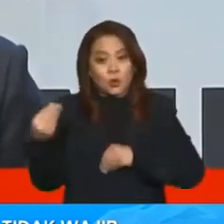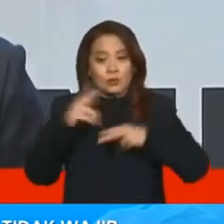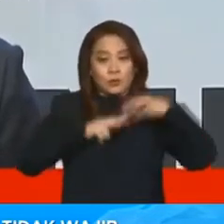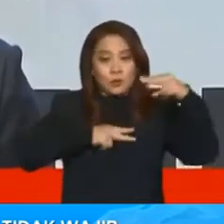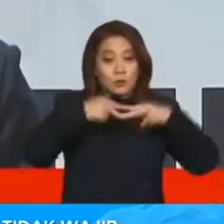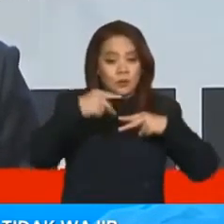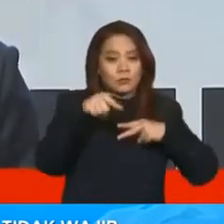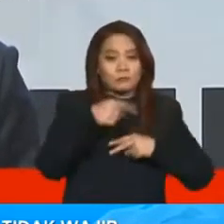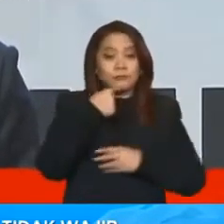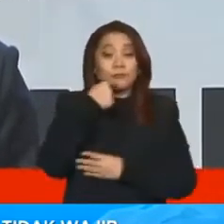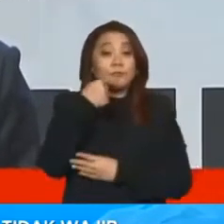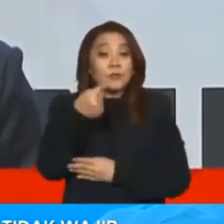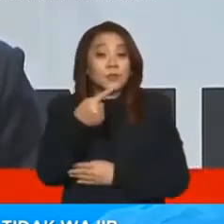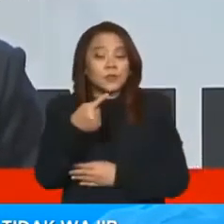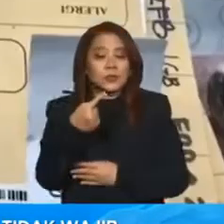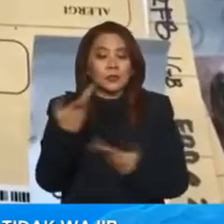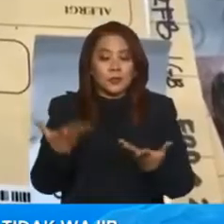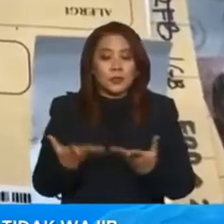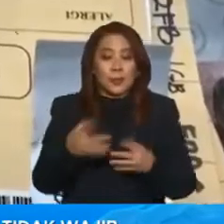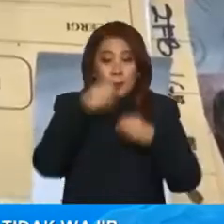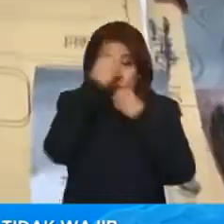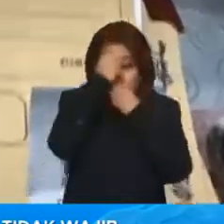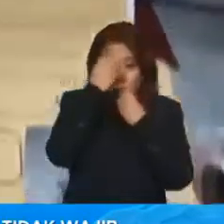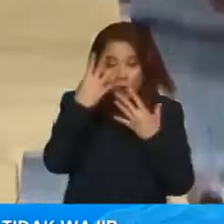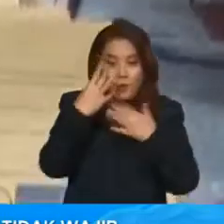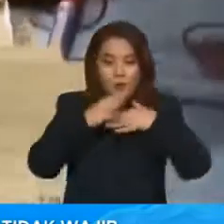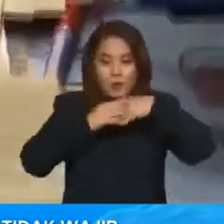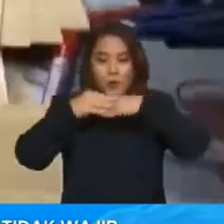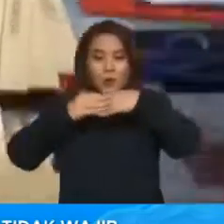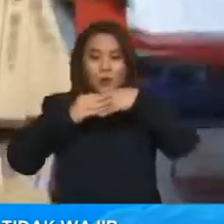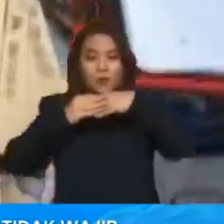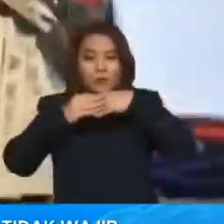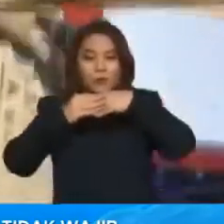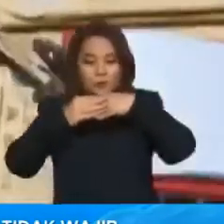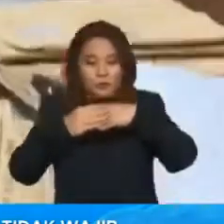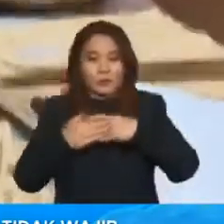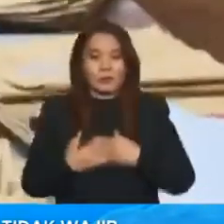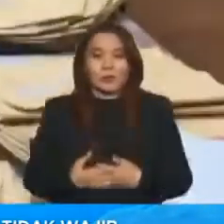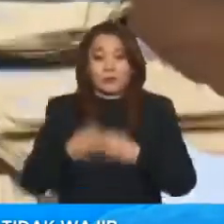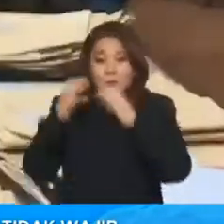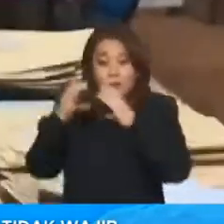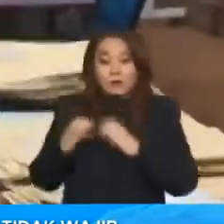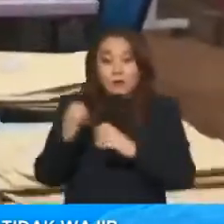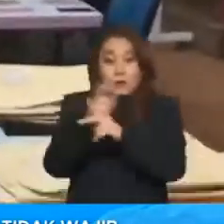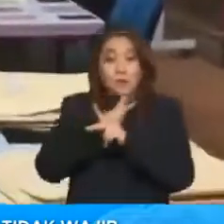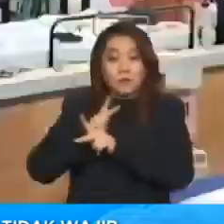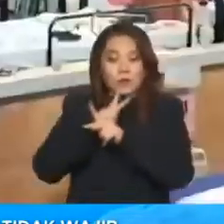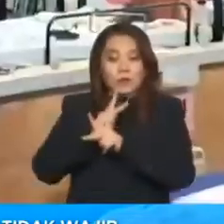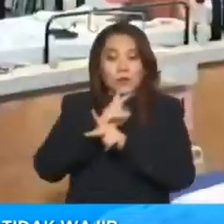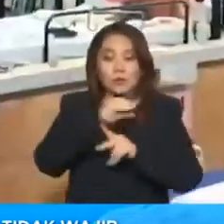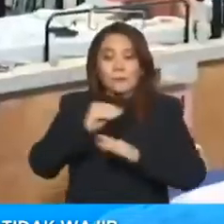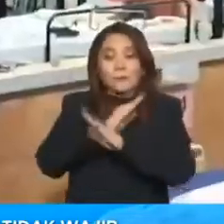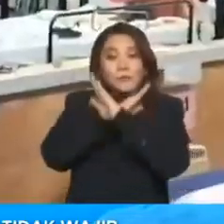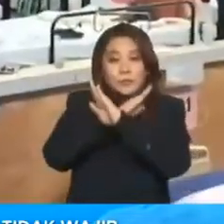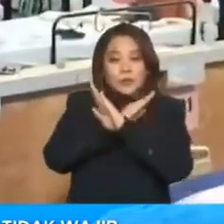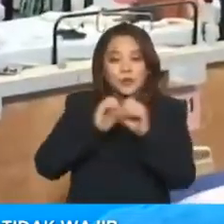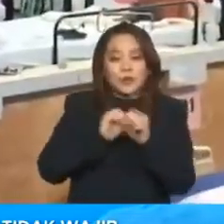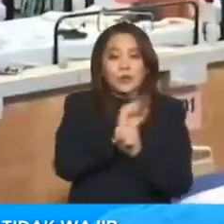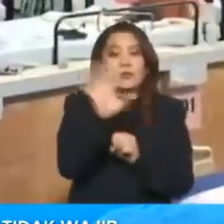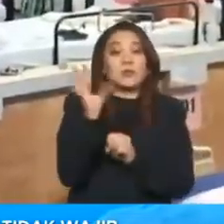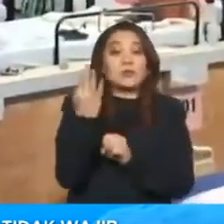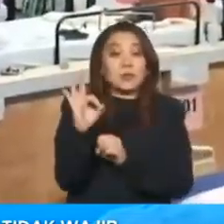Beliau berkata demikian ketika mengumkan kelonggaran ke atas langkah-langkah kawan Hai dan pencegahan konflik